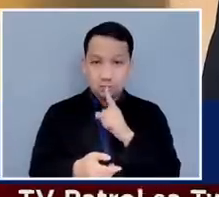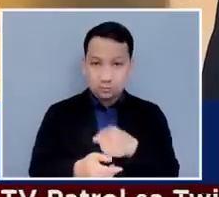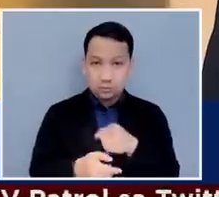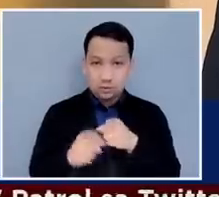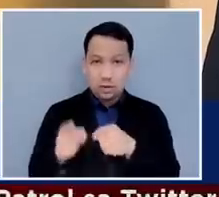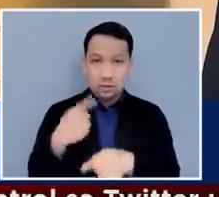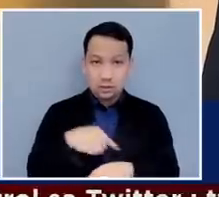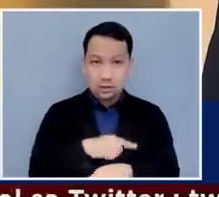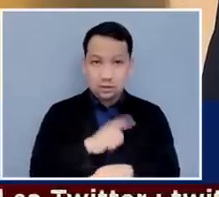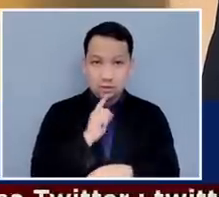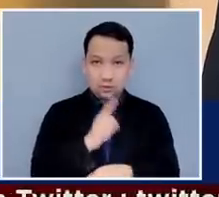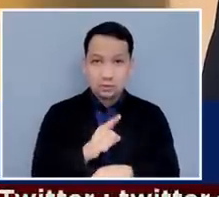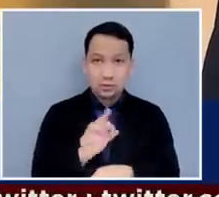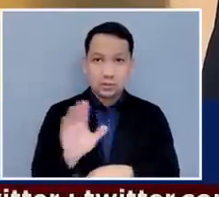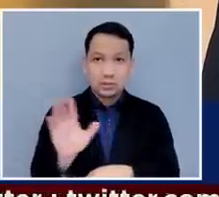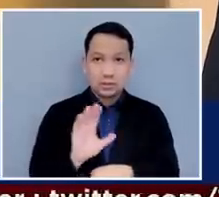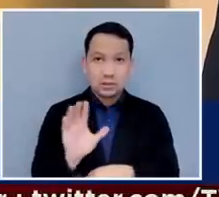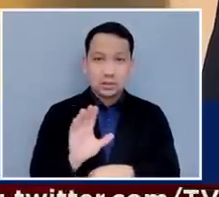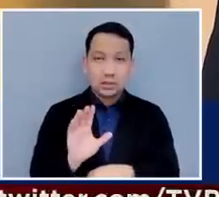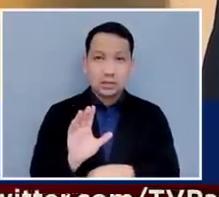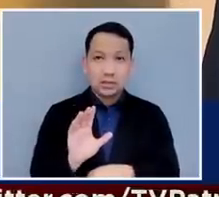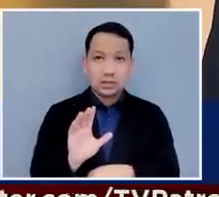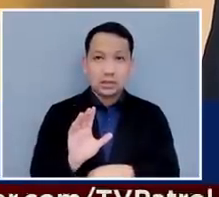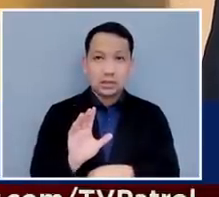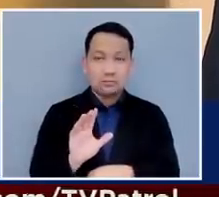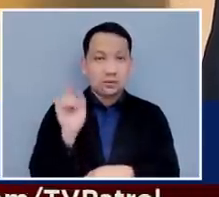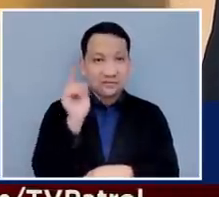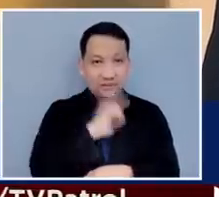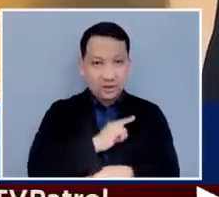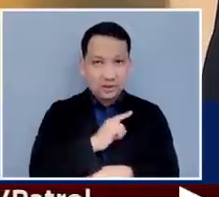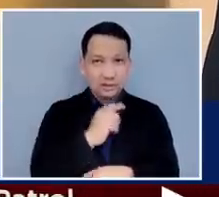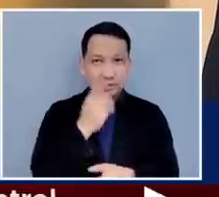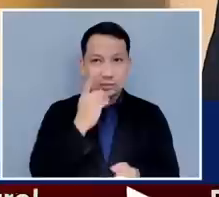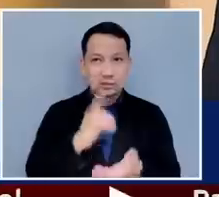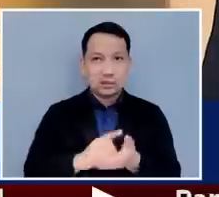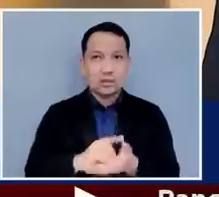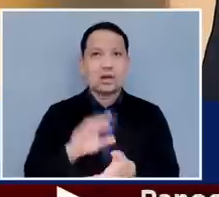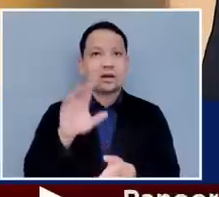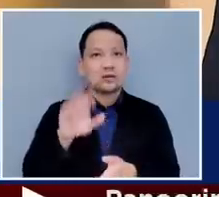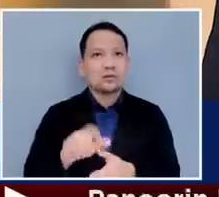ay hindi magpepeke